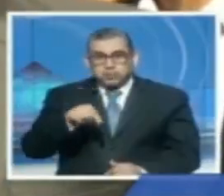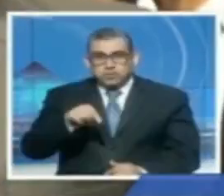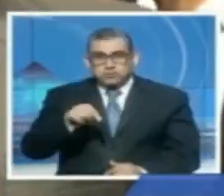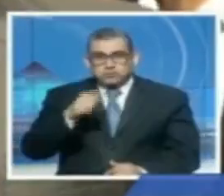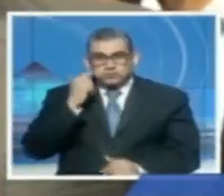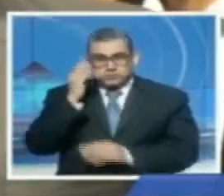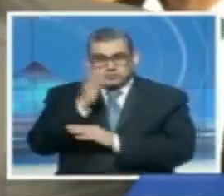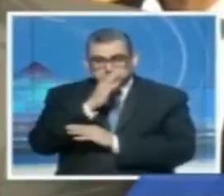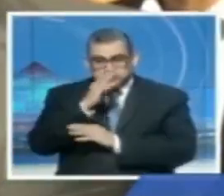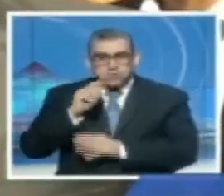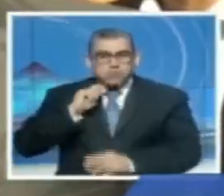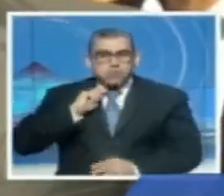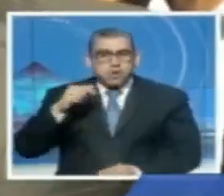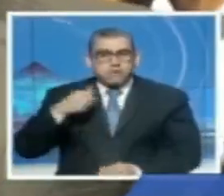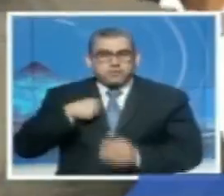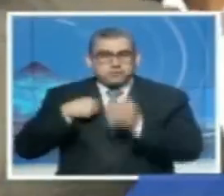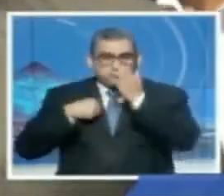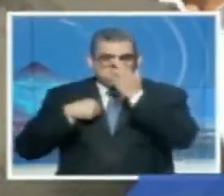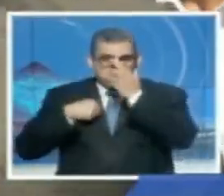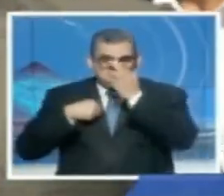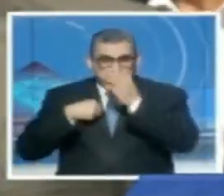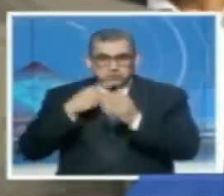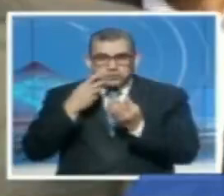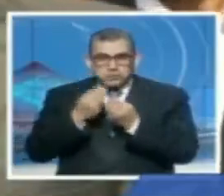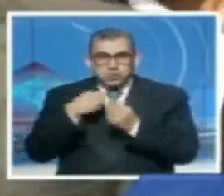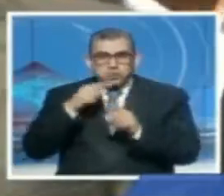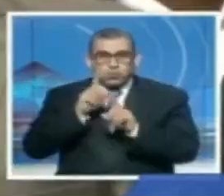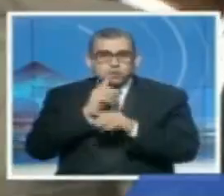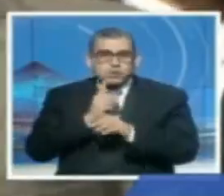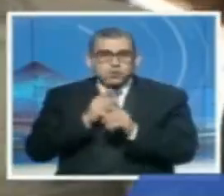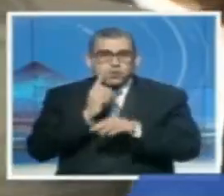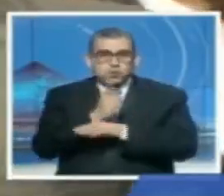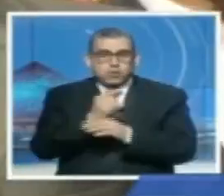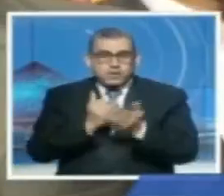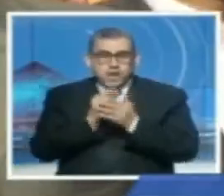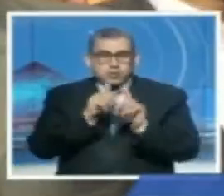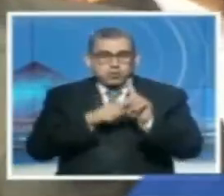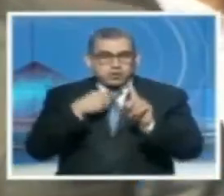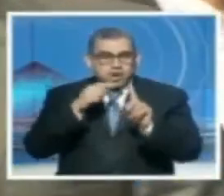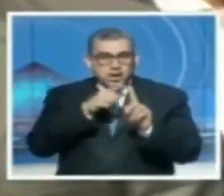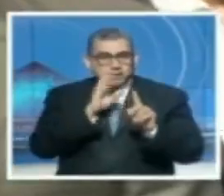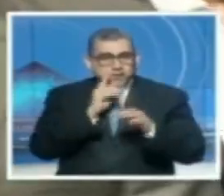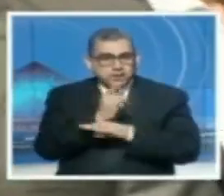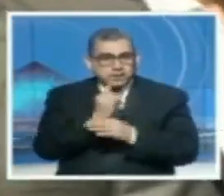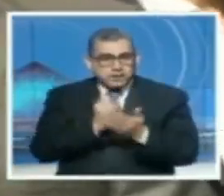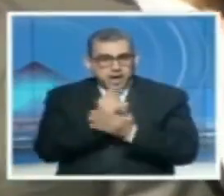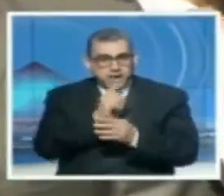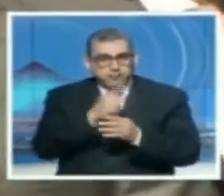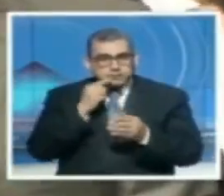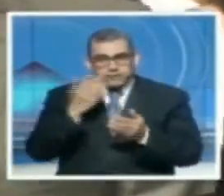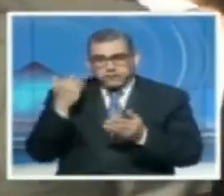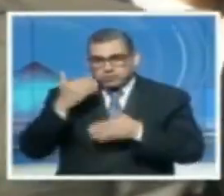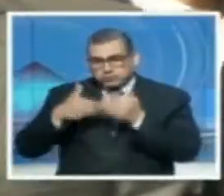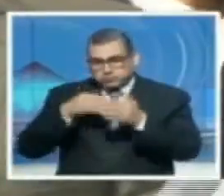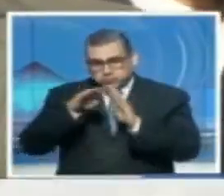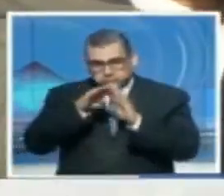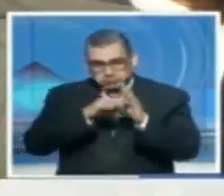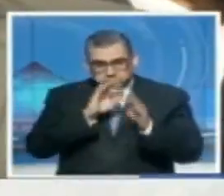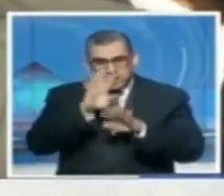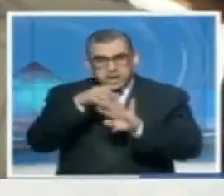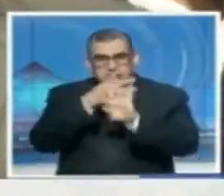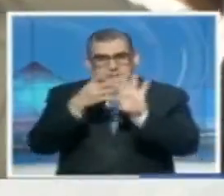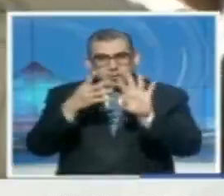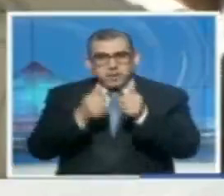خطة المحافظة بالتنسيق مع وزارة التربية والتعليم ومدير التربية والتعليم خلال الفترة اللي فاتت، حط جدول